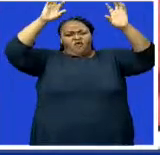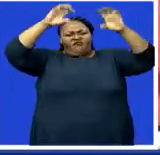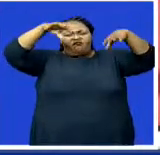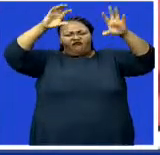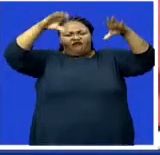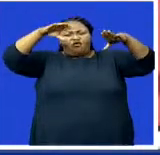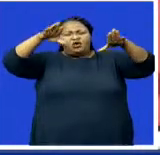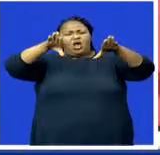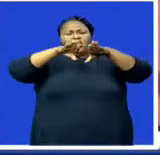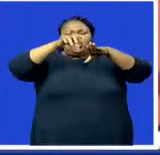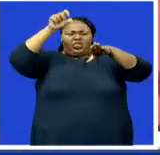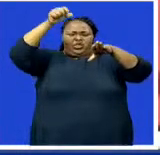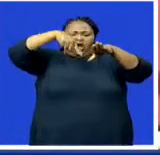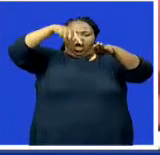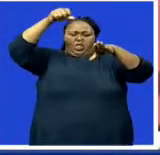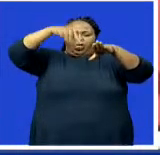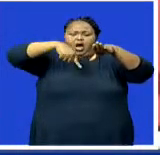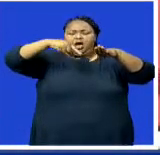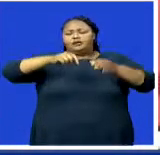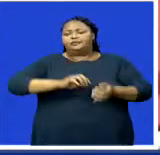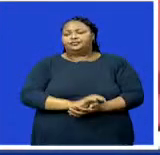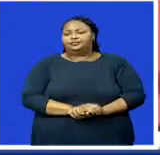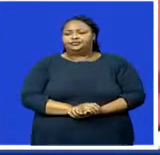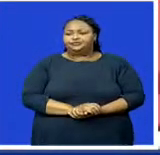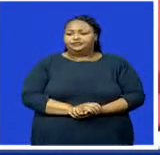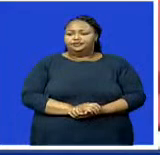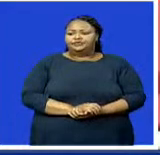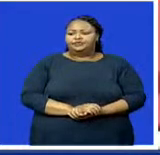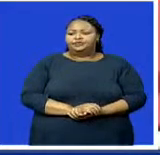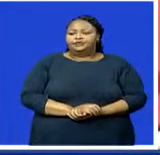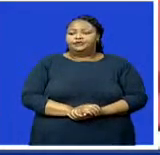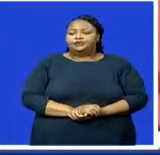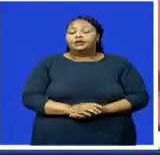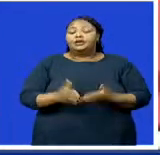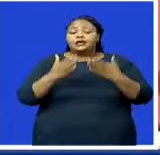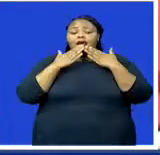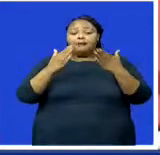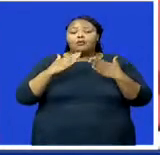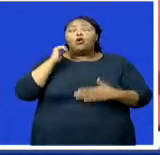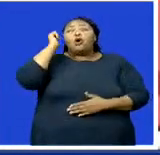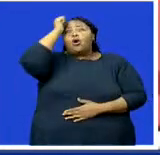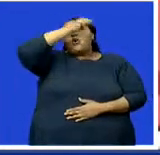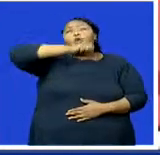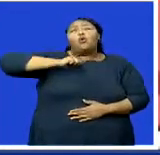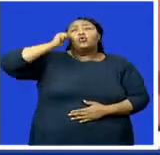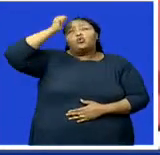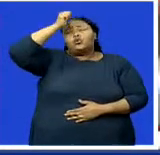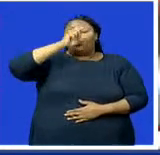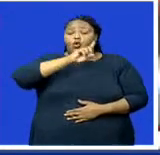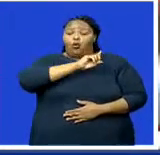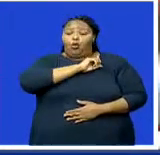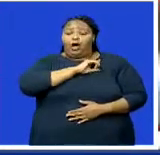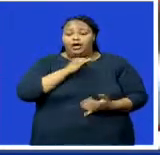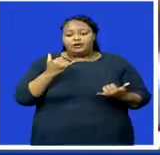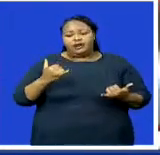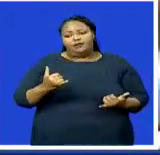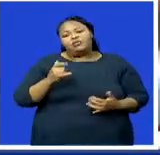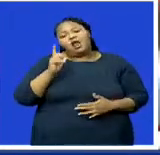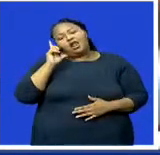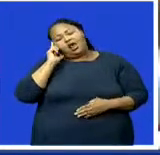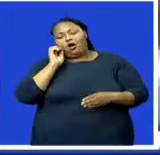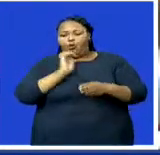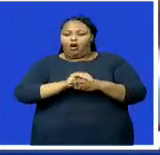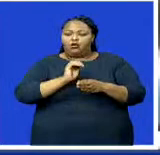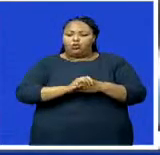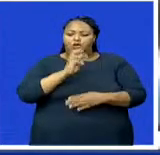ngiyabonga kusomandla. Ngomana akulamhla ngiyabona namhla ngidawulala endlini. Gogo ke uthole netibreti